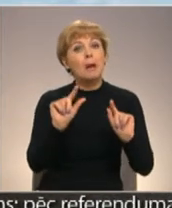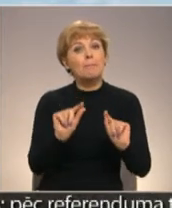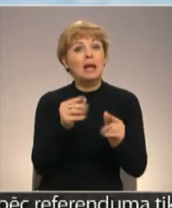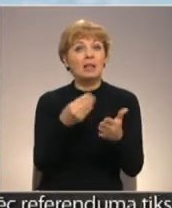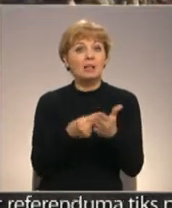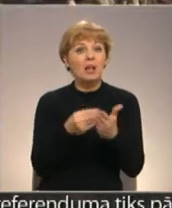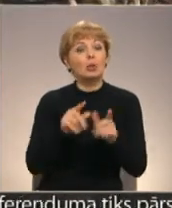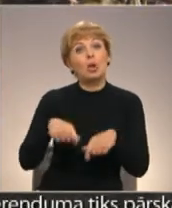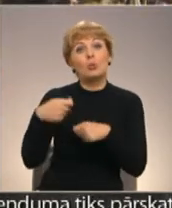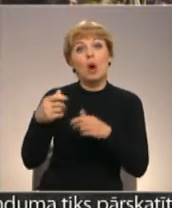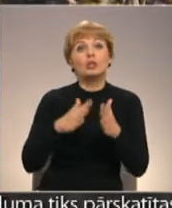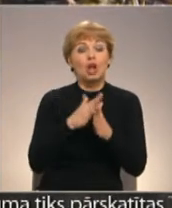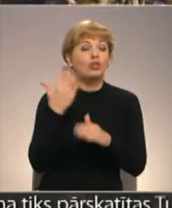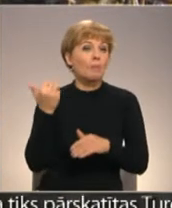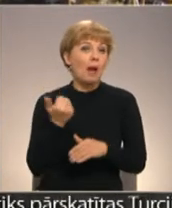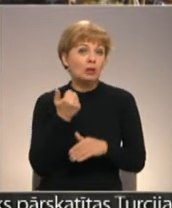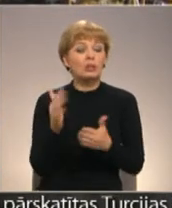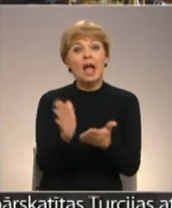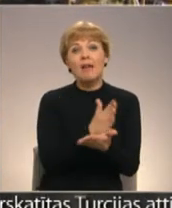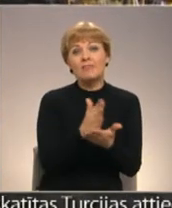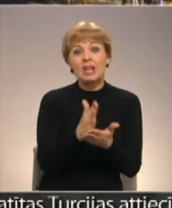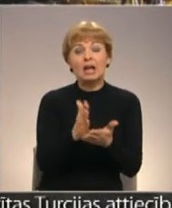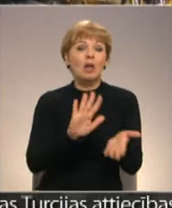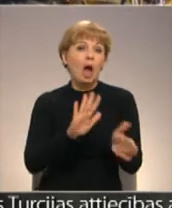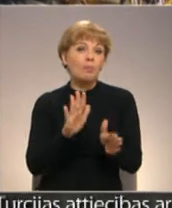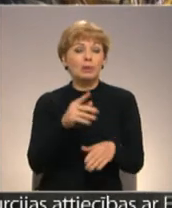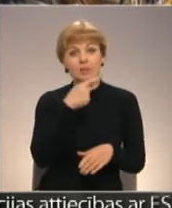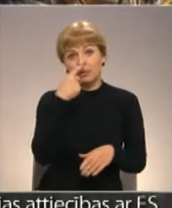par nodoto ražu. Jau pērn mitruma dēļ vidējā cena bija vien aptuveni